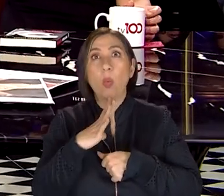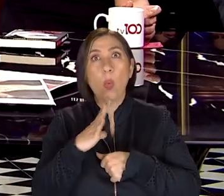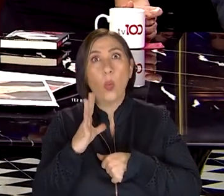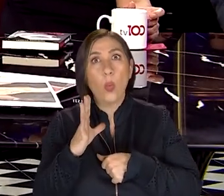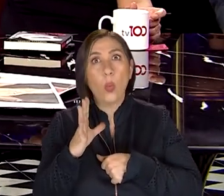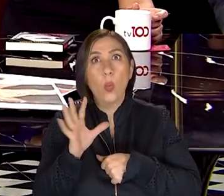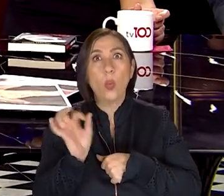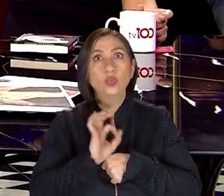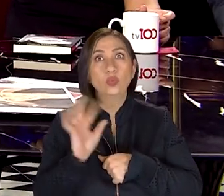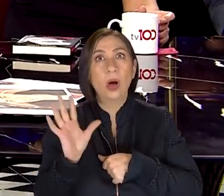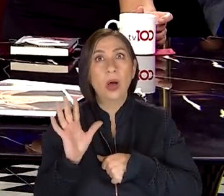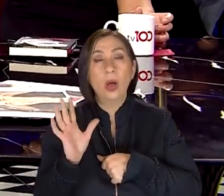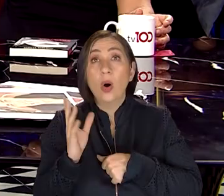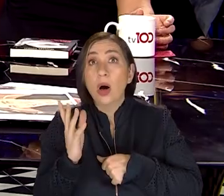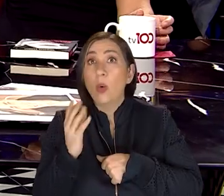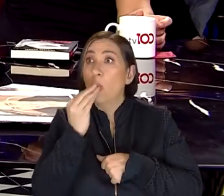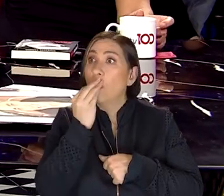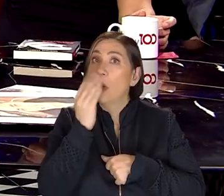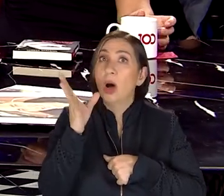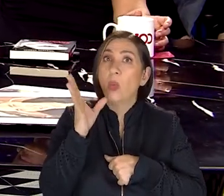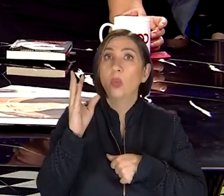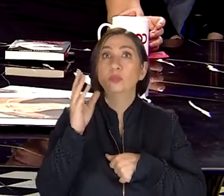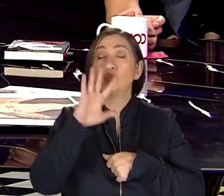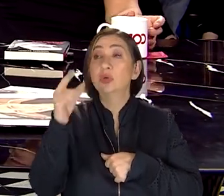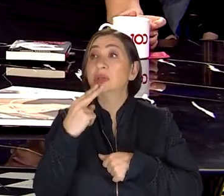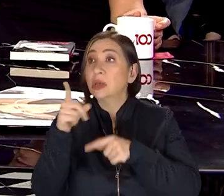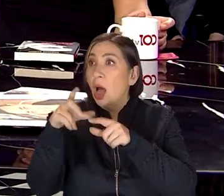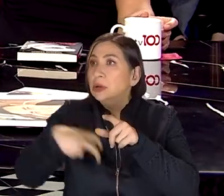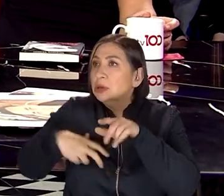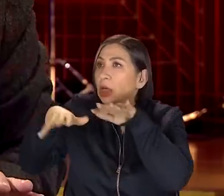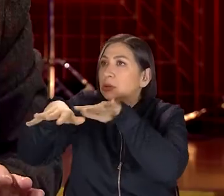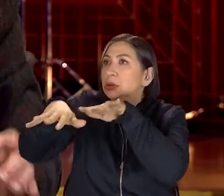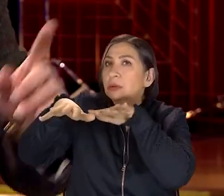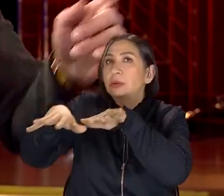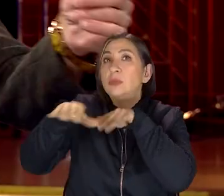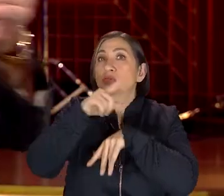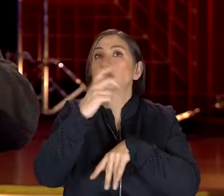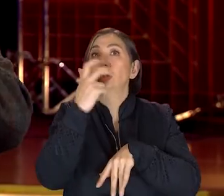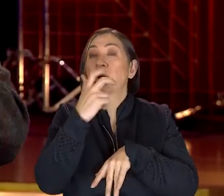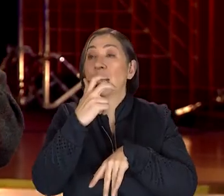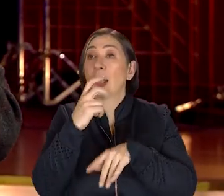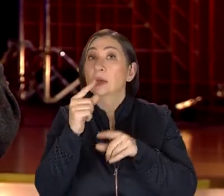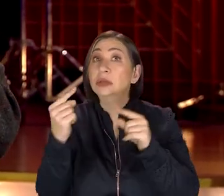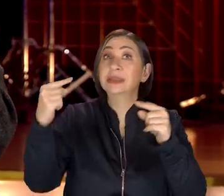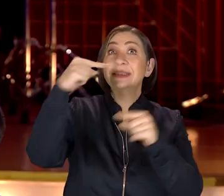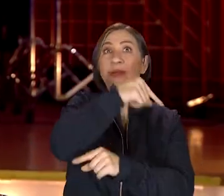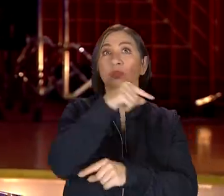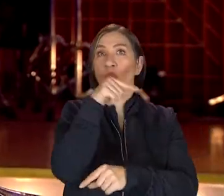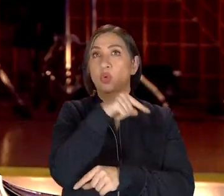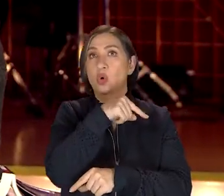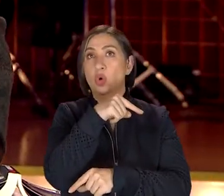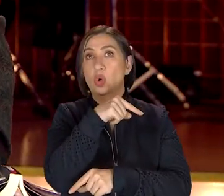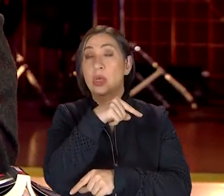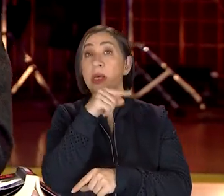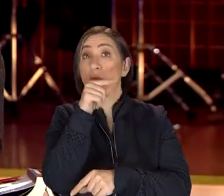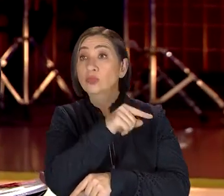Aa baba. Nasıl bir şey? Aa güzel. Bütün kızlar sana aşık oldu. Bu şarkıdır. Hop ters köşe buydu. Evet. Ters köşe